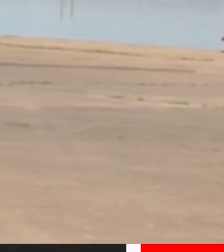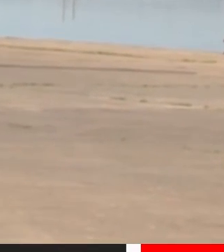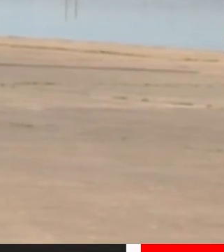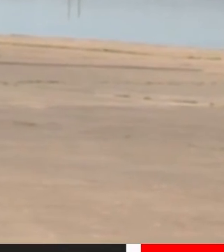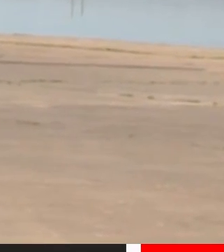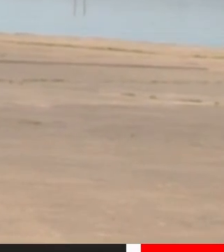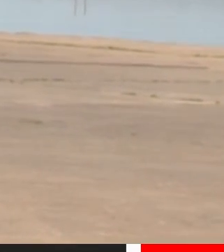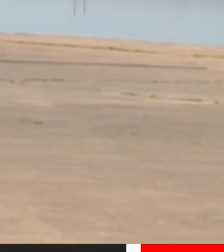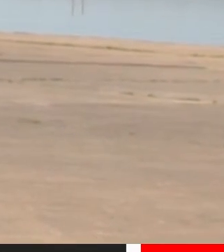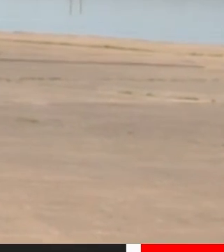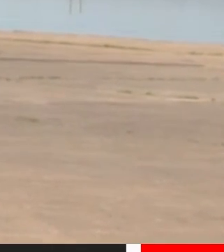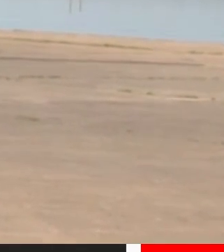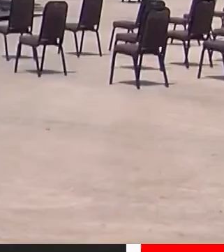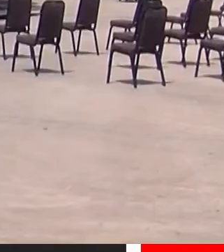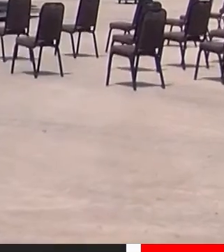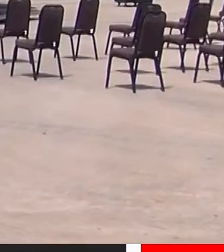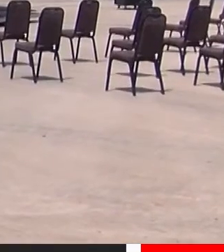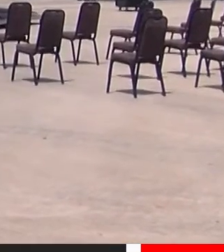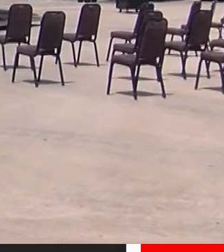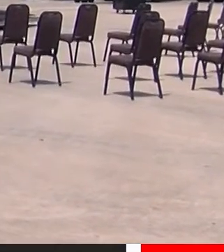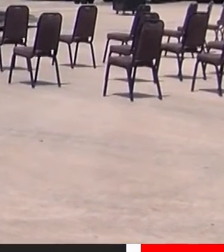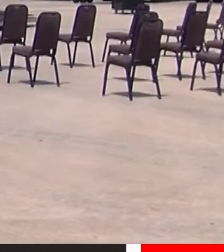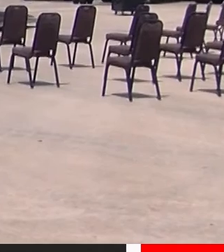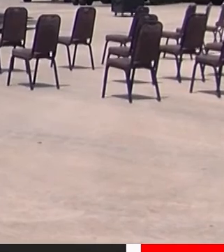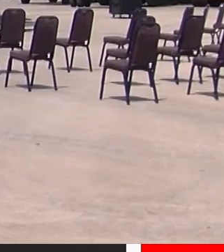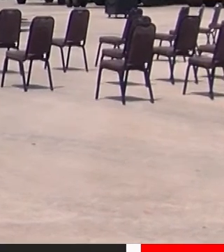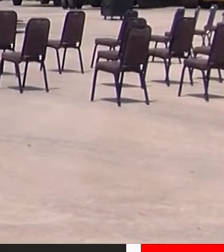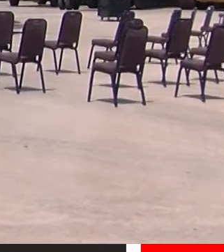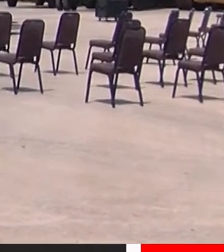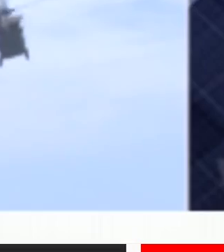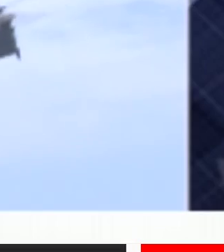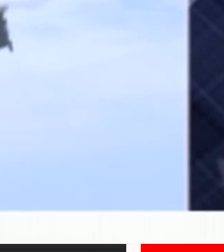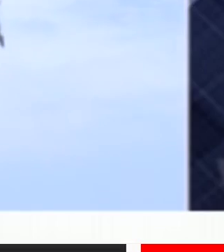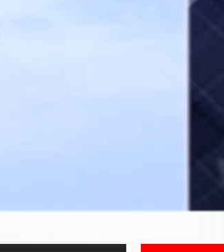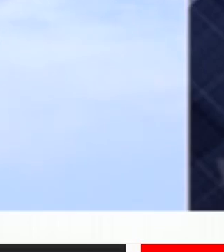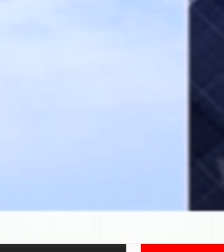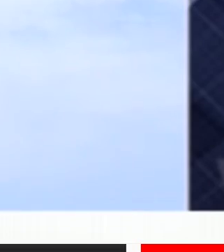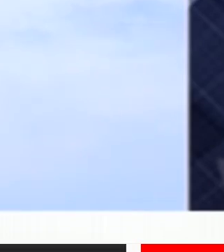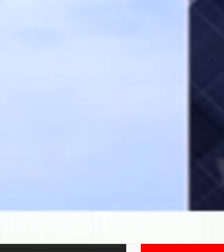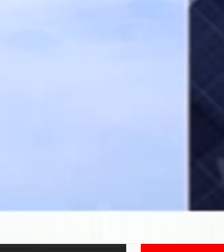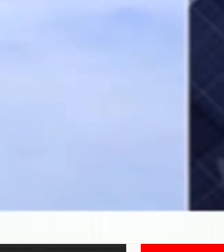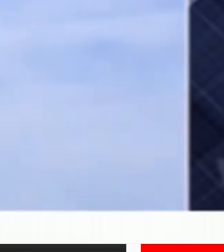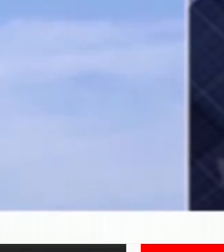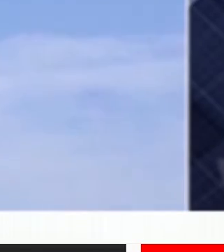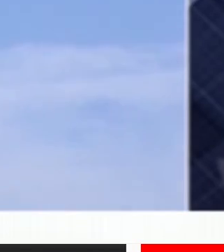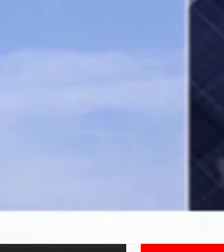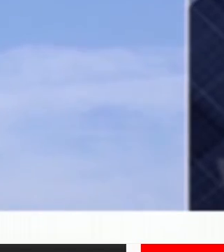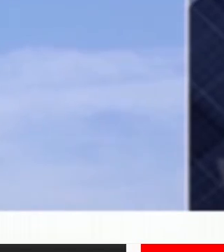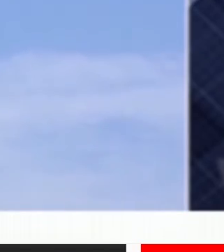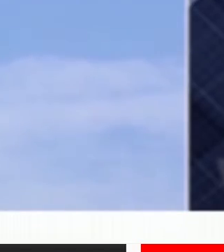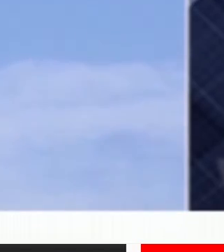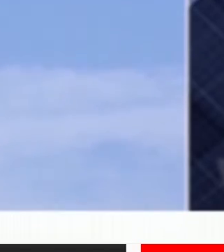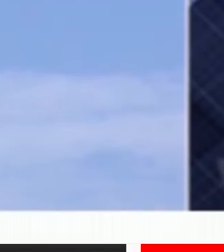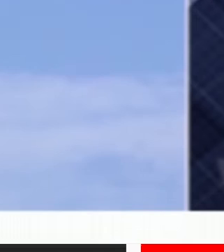δηλώσεις του Αμερικανού πρέσβη στην Ελλάδα, Τζέφρι Πάιατ, αλλά και τις επισκέψεις του στο λιμάνι της Αλεξανδρούπολης. Η Αλεξανδρούπολη προορίζεται να γίνει η Σούδα νούμερο